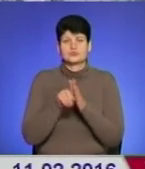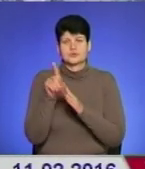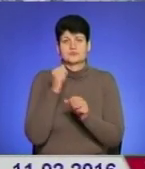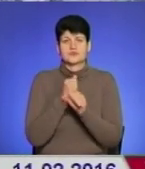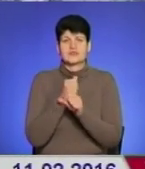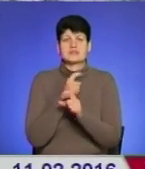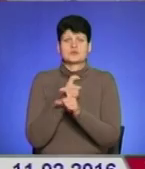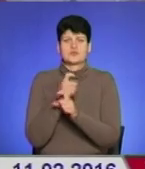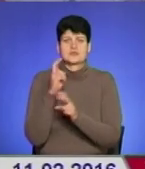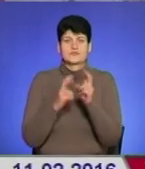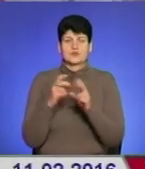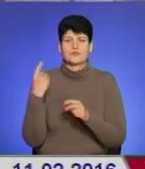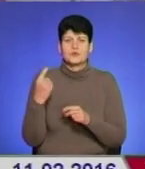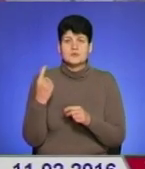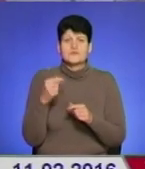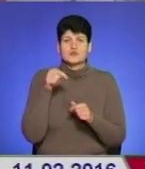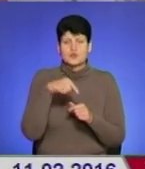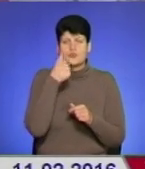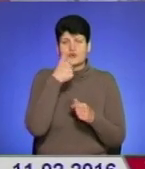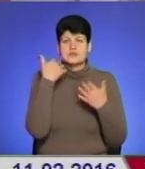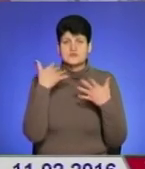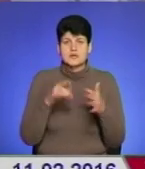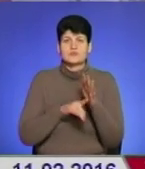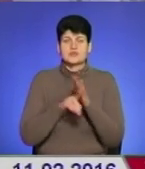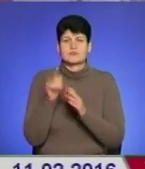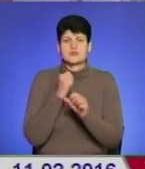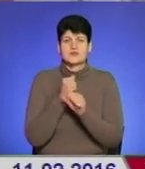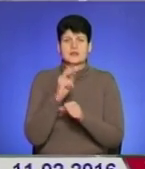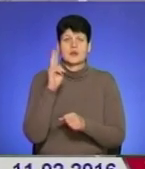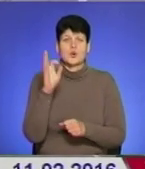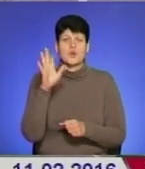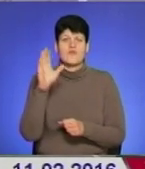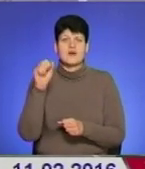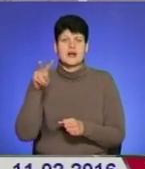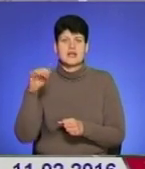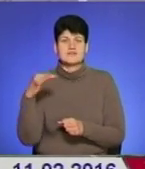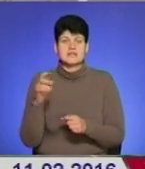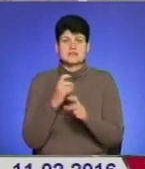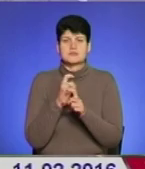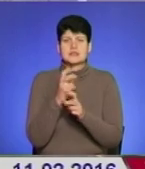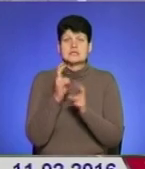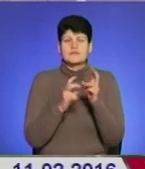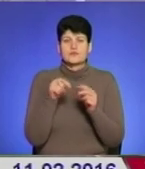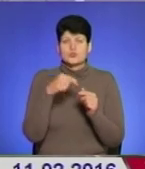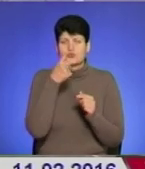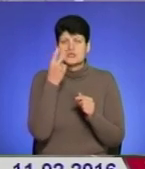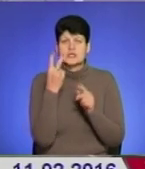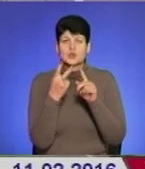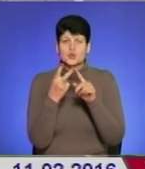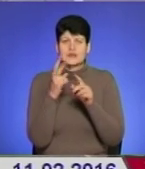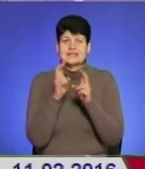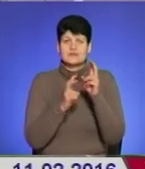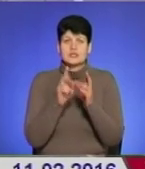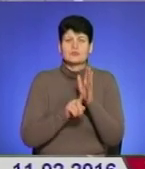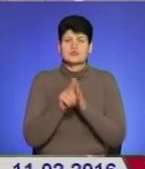області. Цього року вже відновив свою роботу Ковалівський спиртзавод. В цьому році це вже другий завод, який ми запустили, який буде